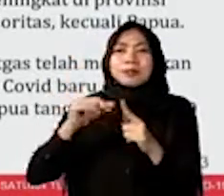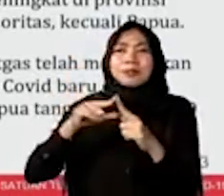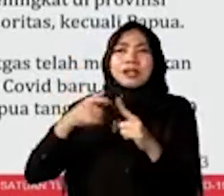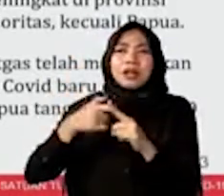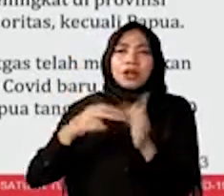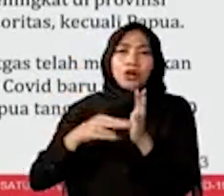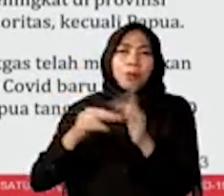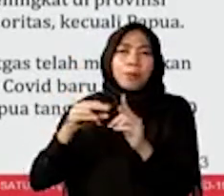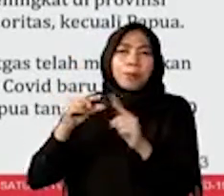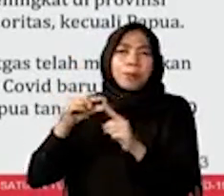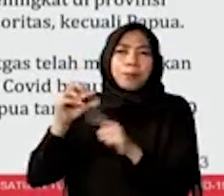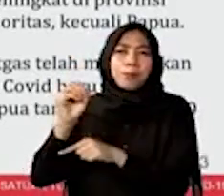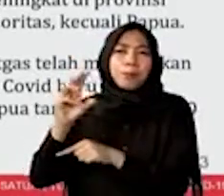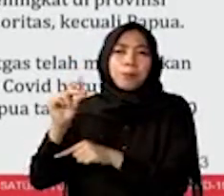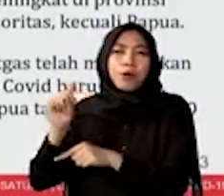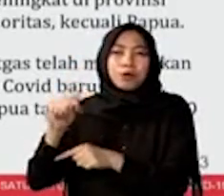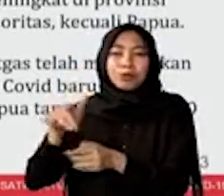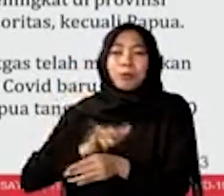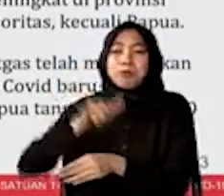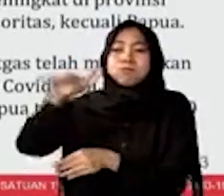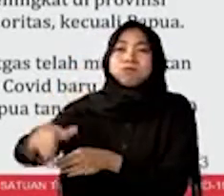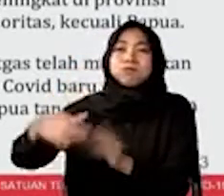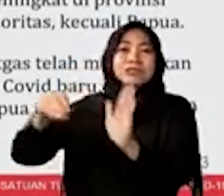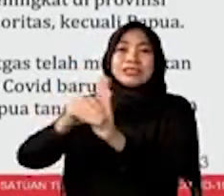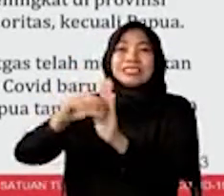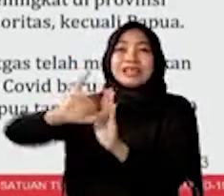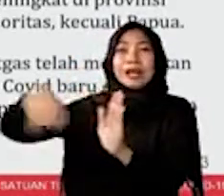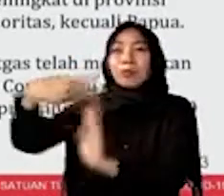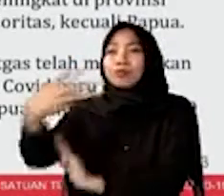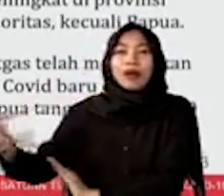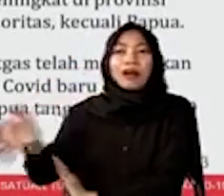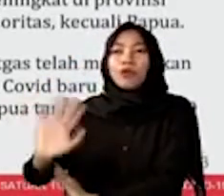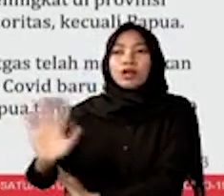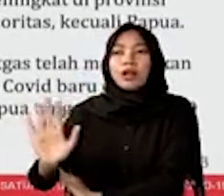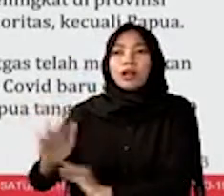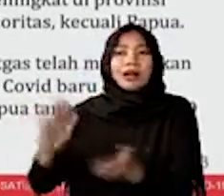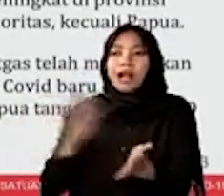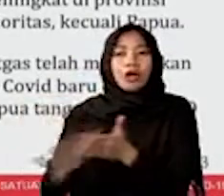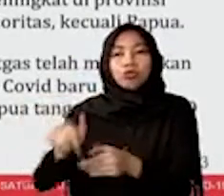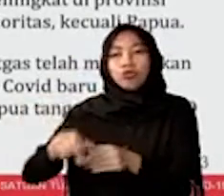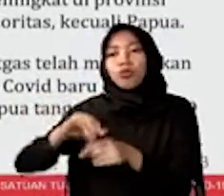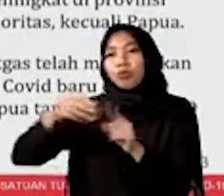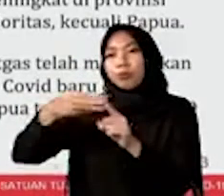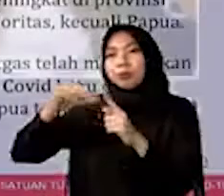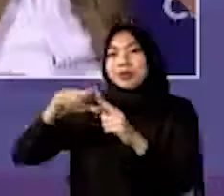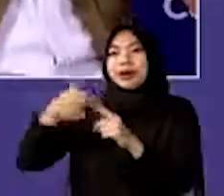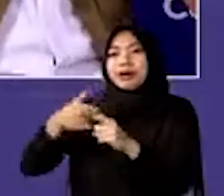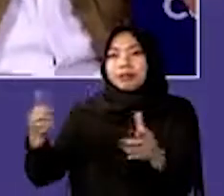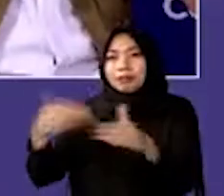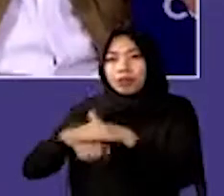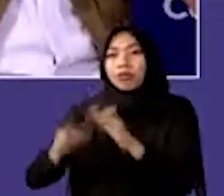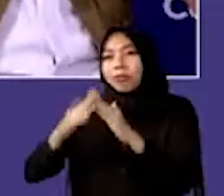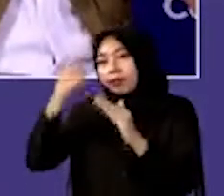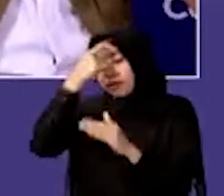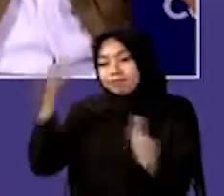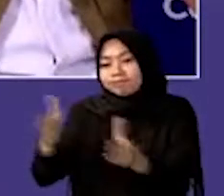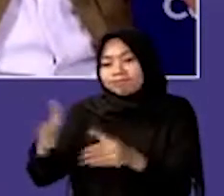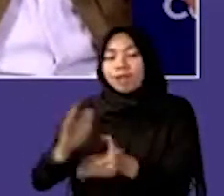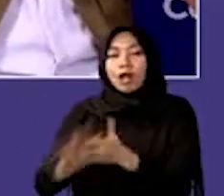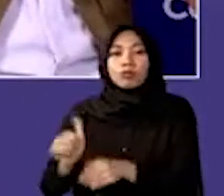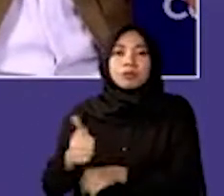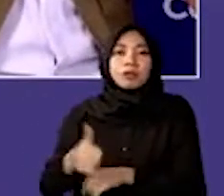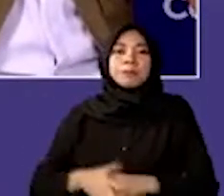tidak perlu lagi dirawat ee di Jayapura cukup di e biak saja jadi kalau kita lihat dalam eh 1 bulan